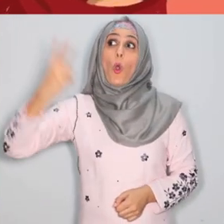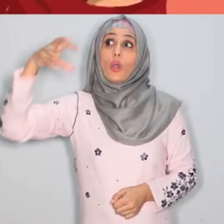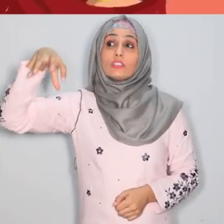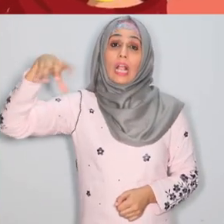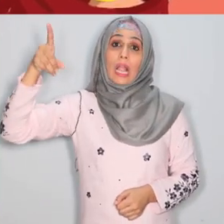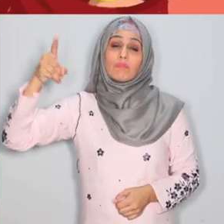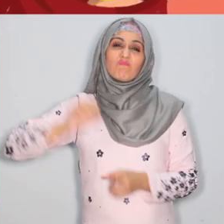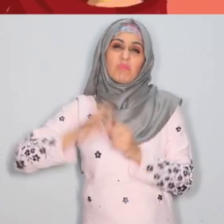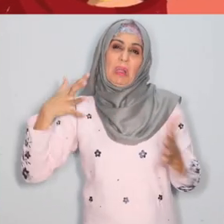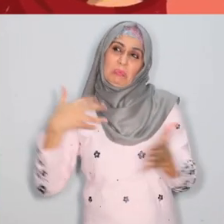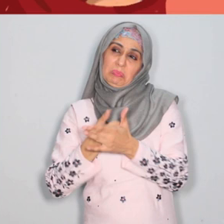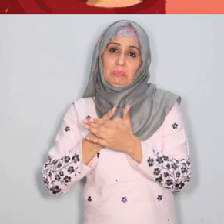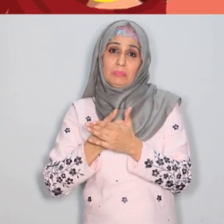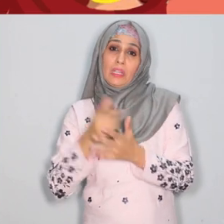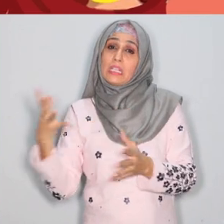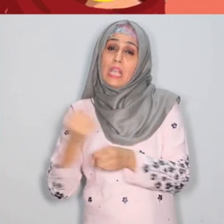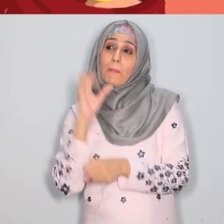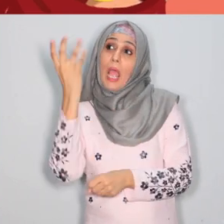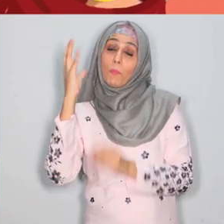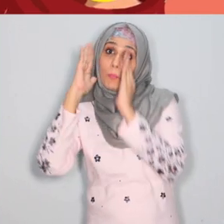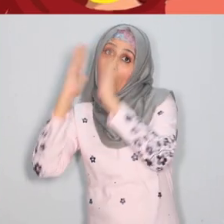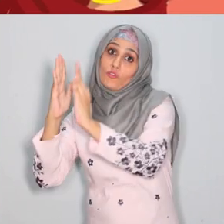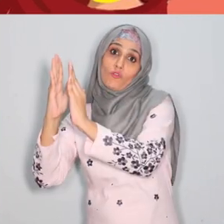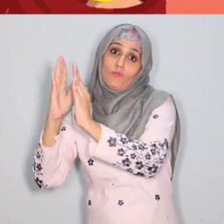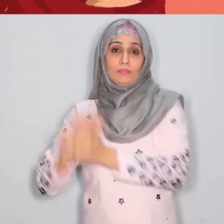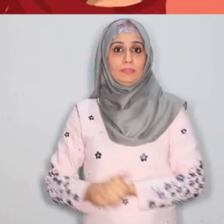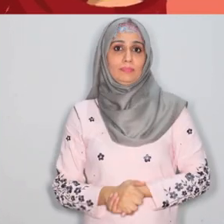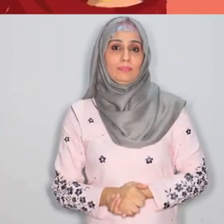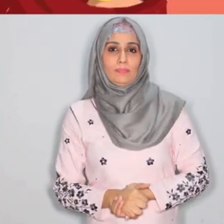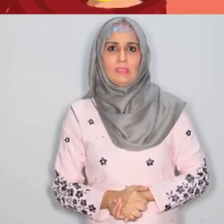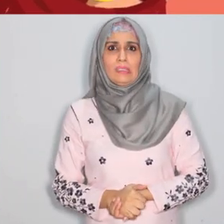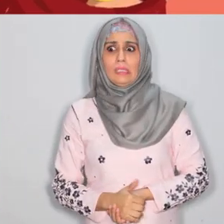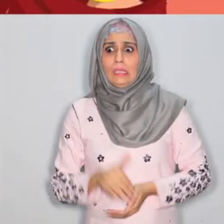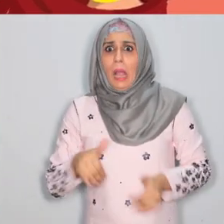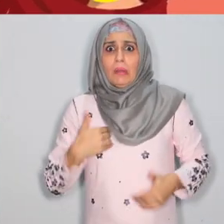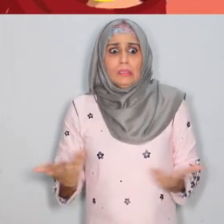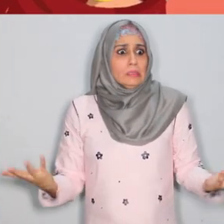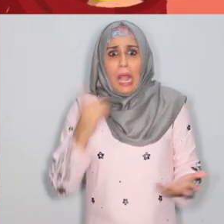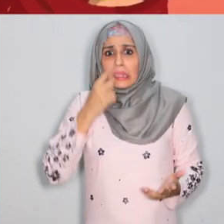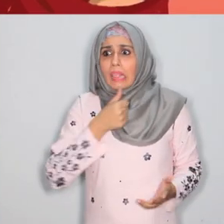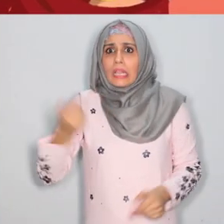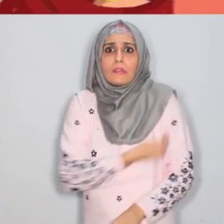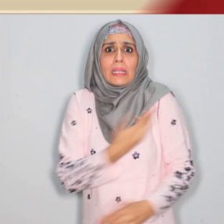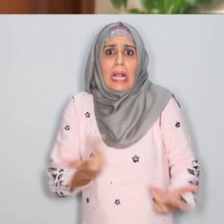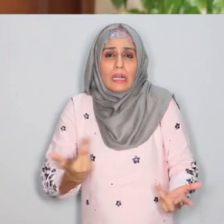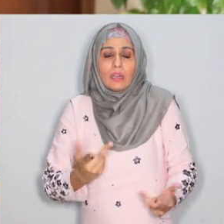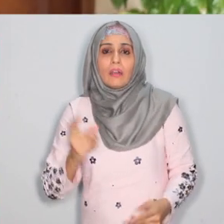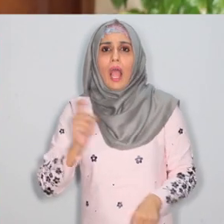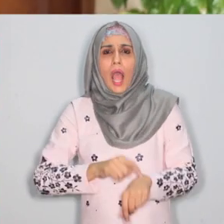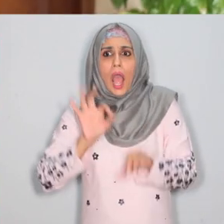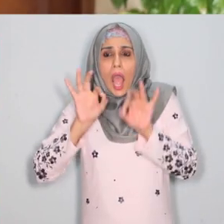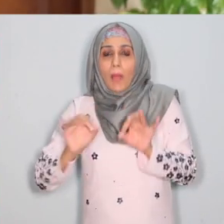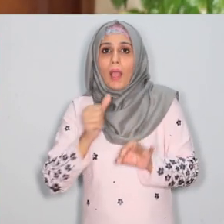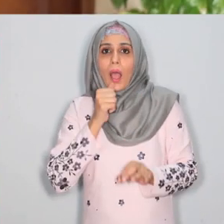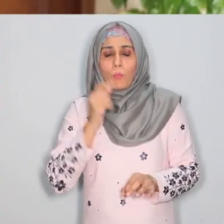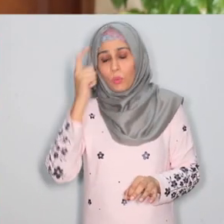कोई हादसा हो गया है, अभी सारी एम्बुलेंस वहां मसरूफ हैं। अब हम क्या करें? उसी